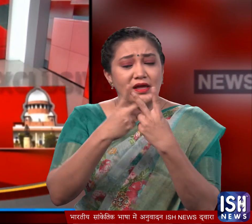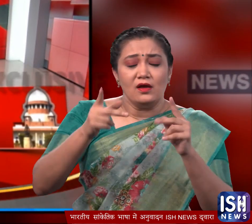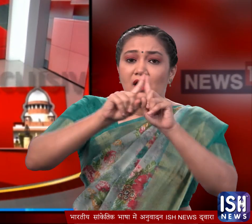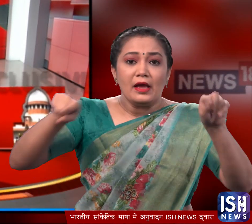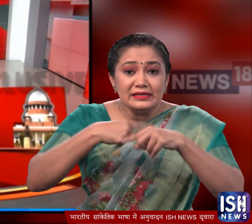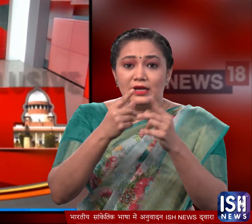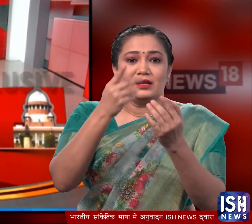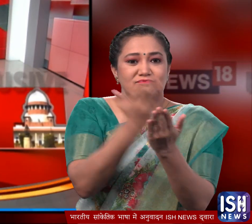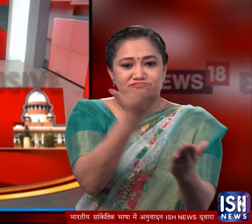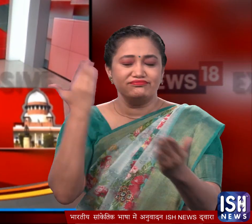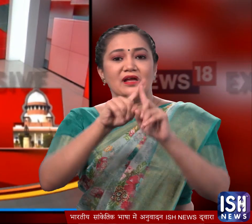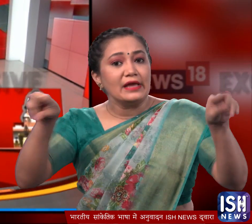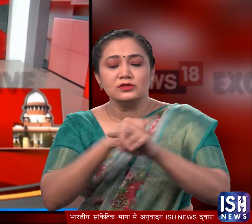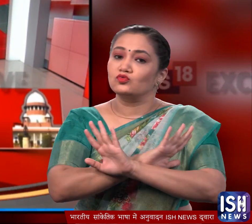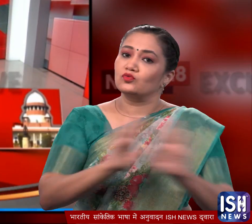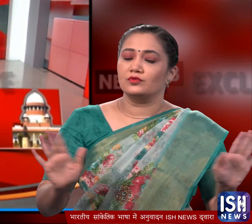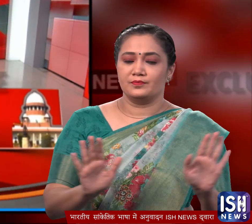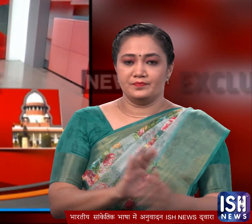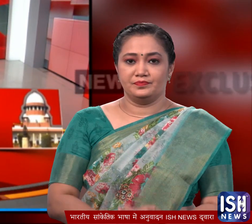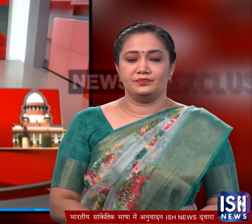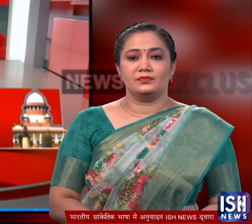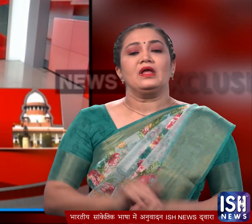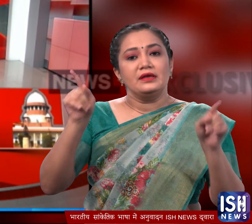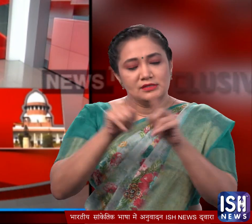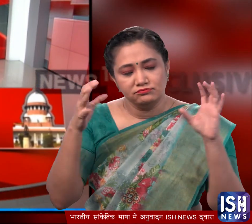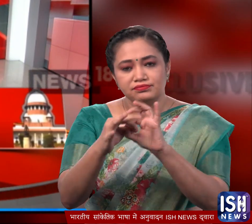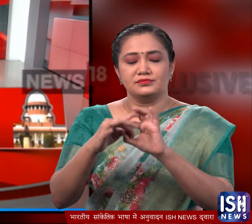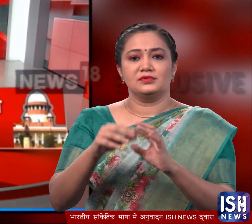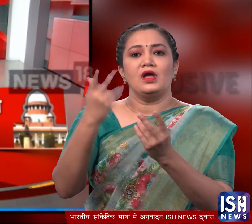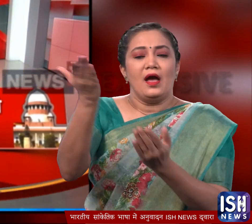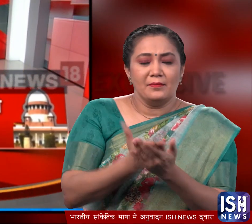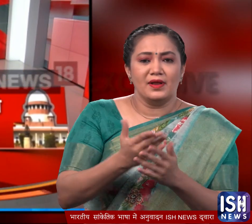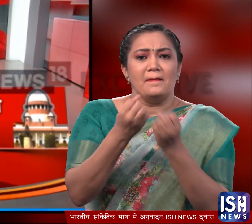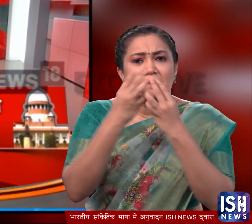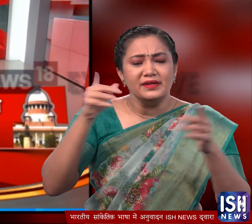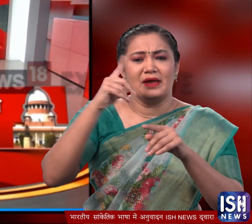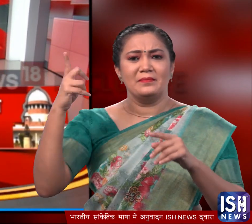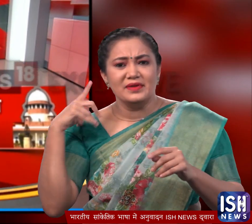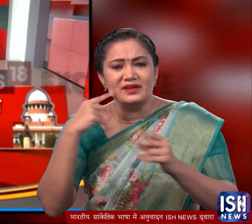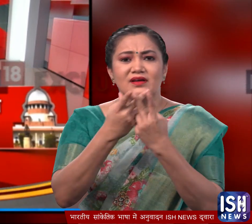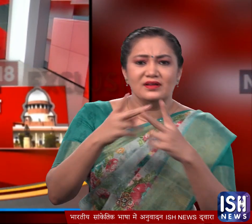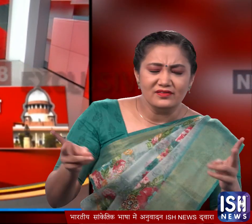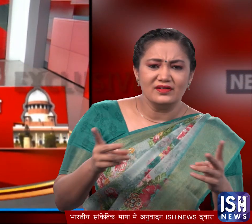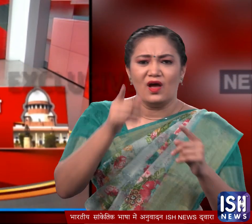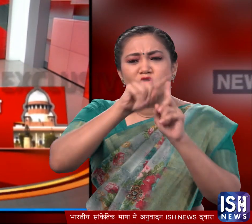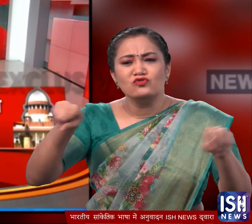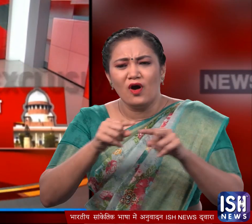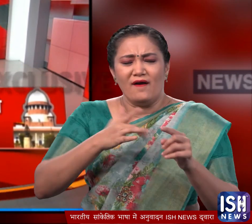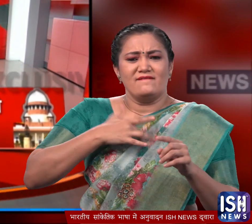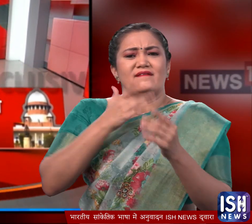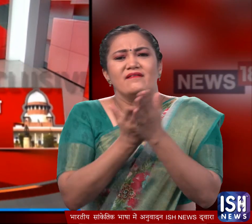के खिलाफ दर्ज मुकदमा वापस नहीं हो सकता। और इसी मामले में अदालत में दलील दी गई कि कई बार नेताओं के खिलाफ